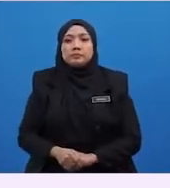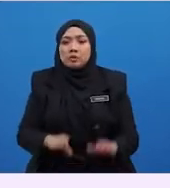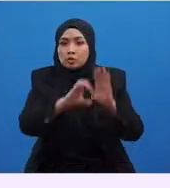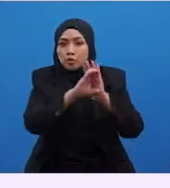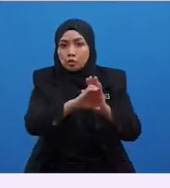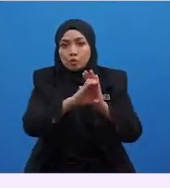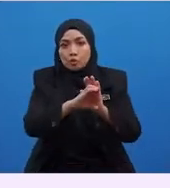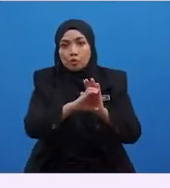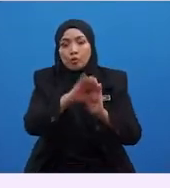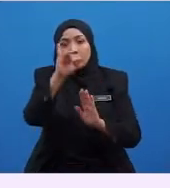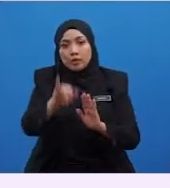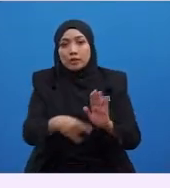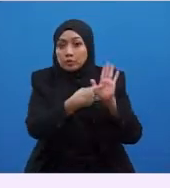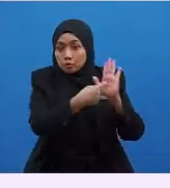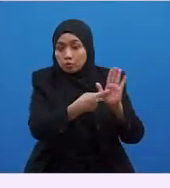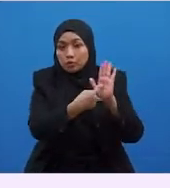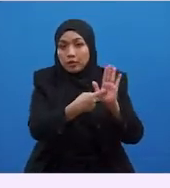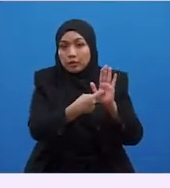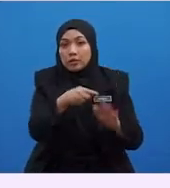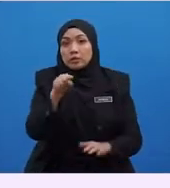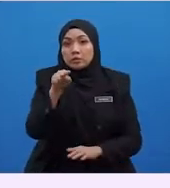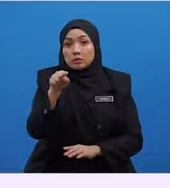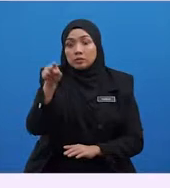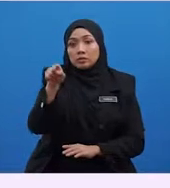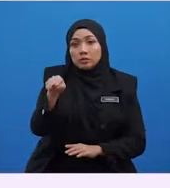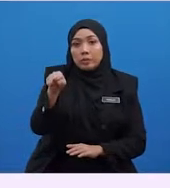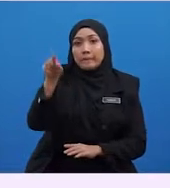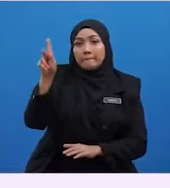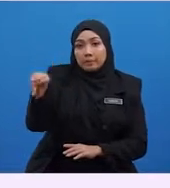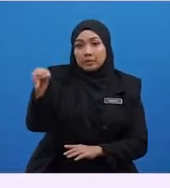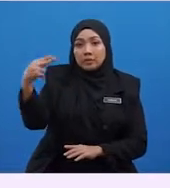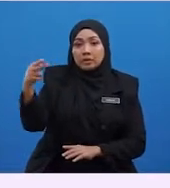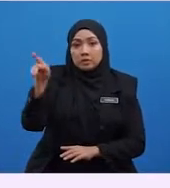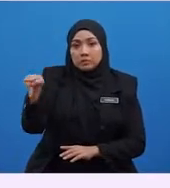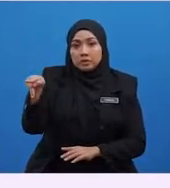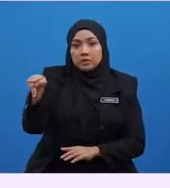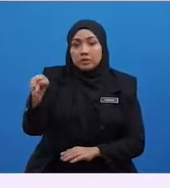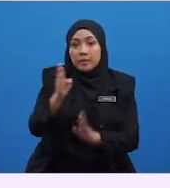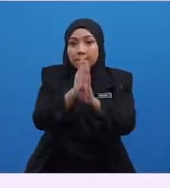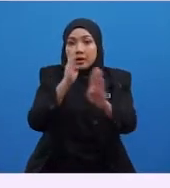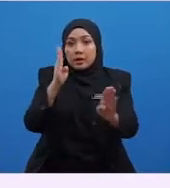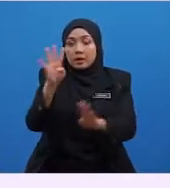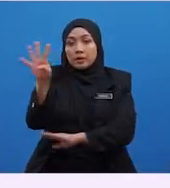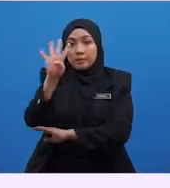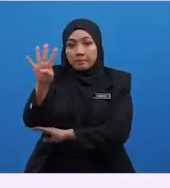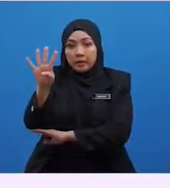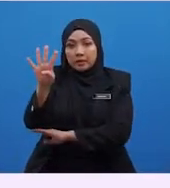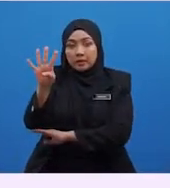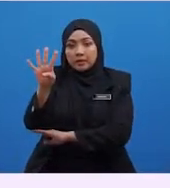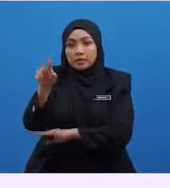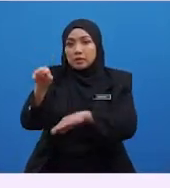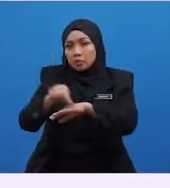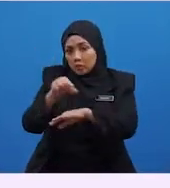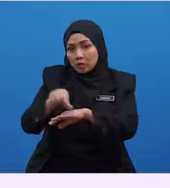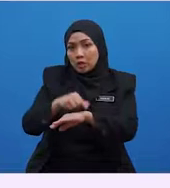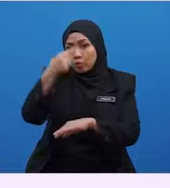Contoh ini menunjukkan kod PHP baris keempat, iaitu include capaian.php digunakan